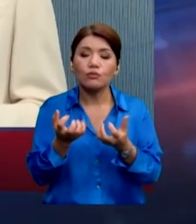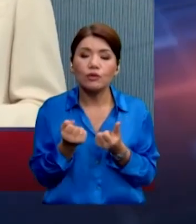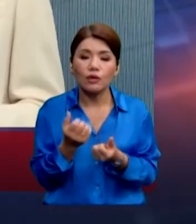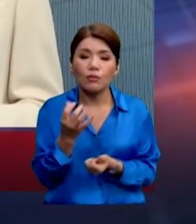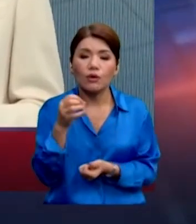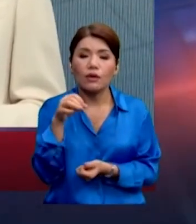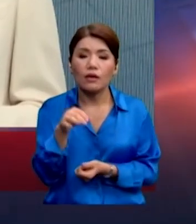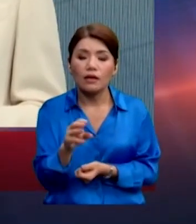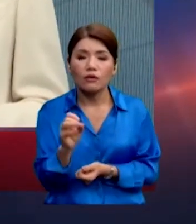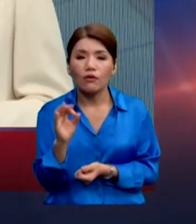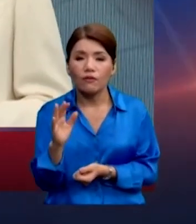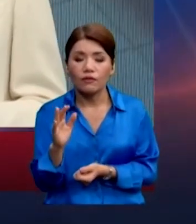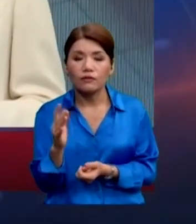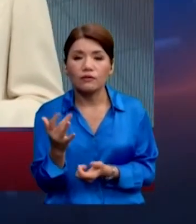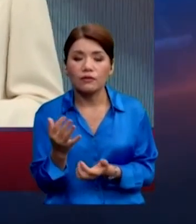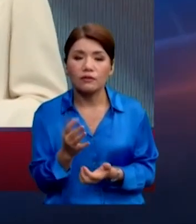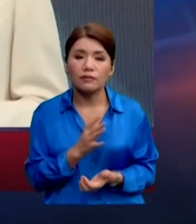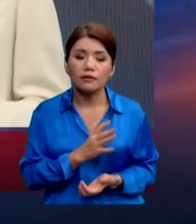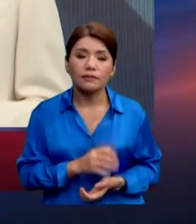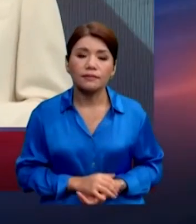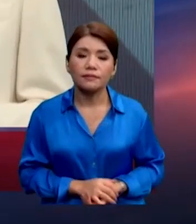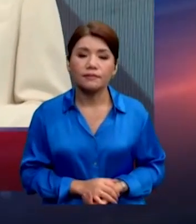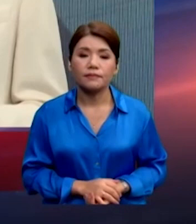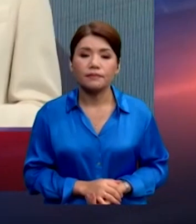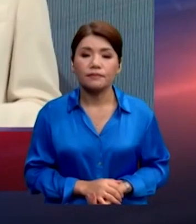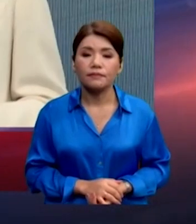Мурадов за захват заложников?